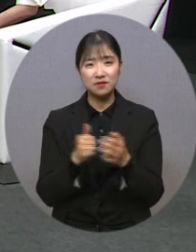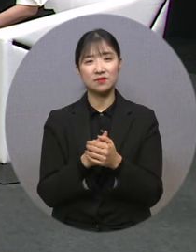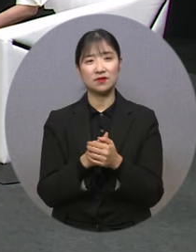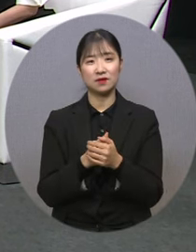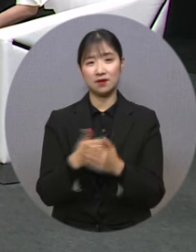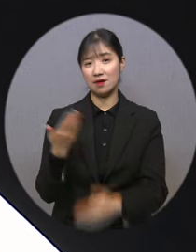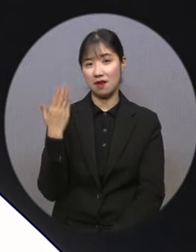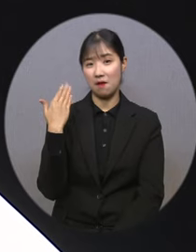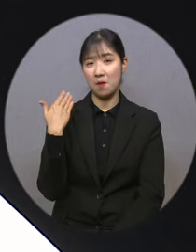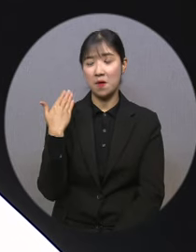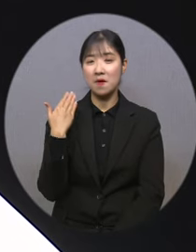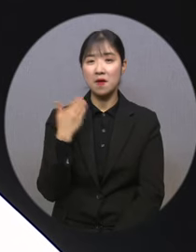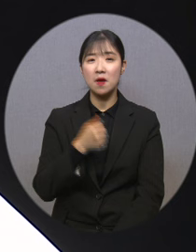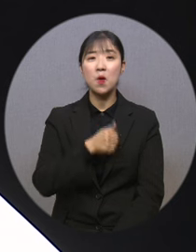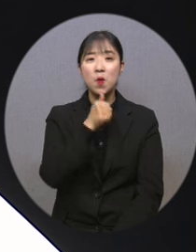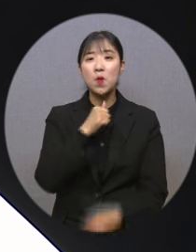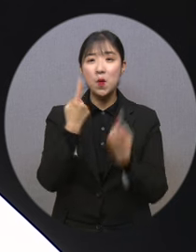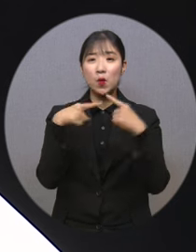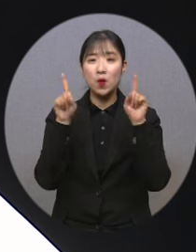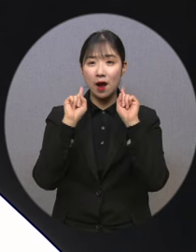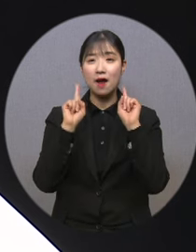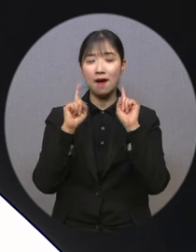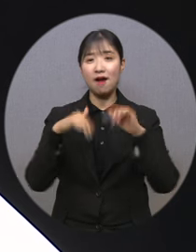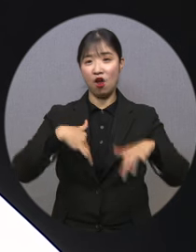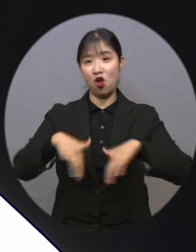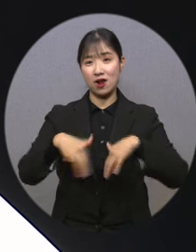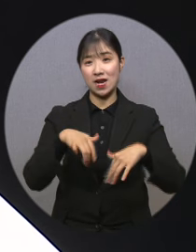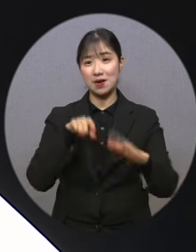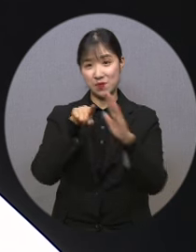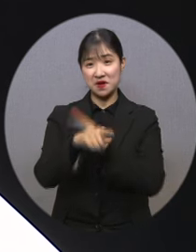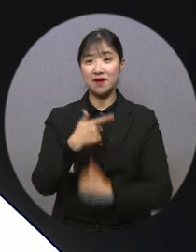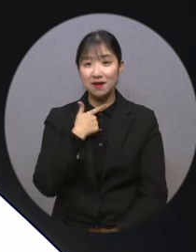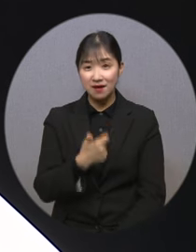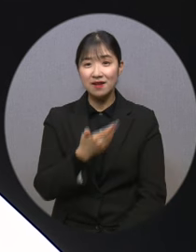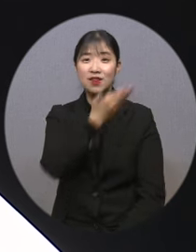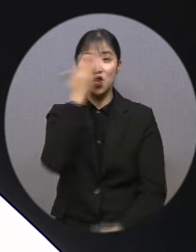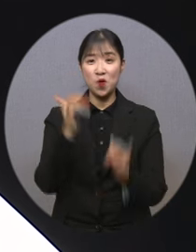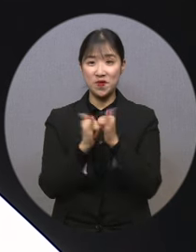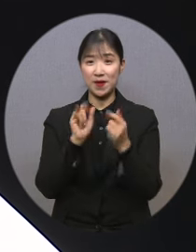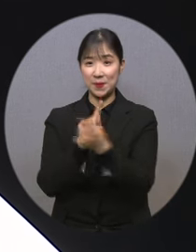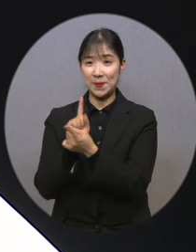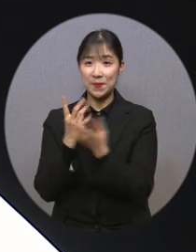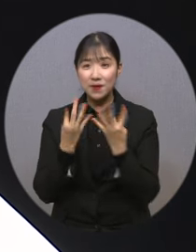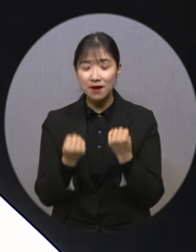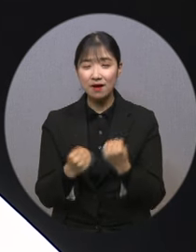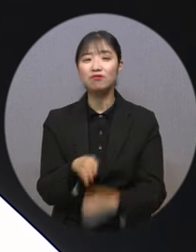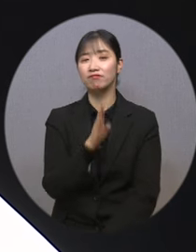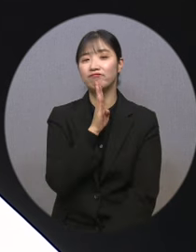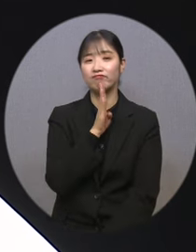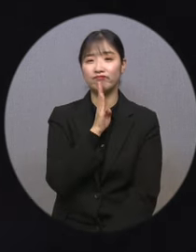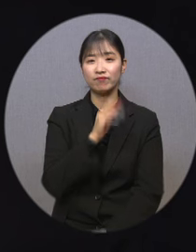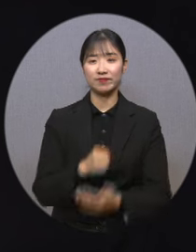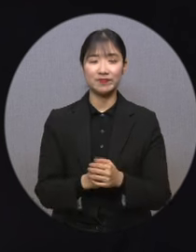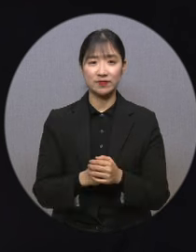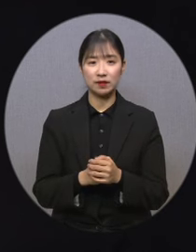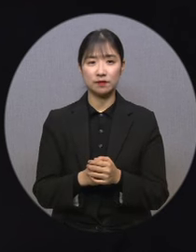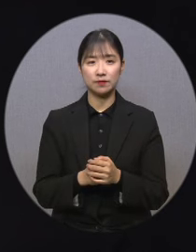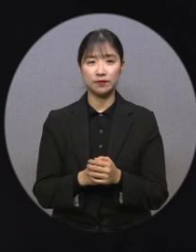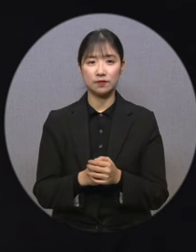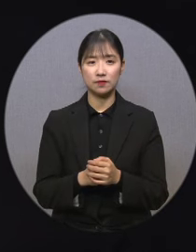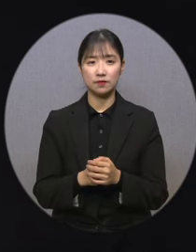지난번 홍대에 거리를 가셨다고 청년들 많이 만났어요 네 말만 거죠 뭐